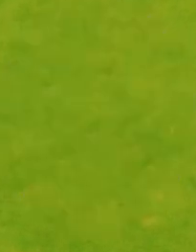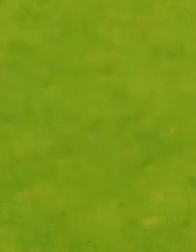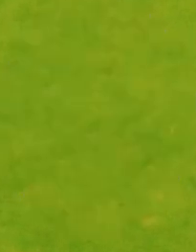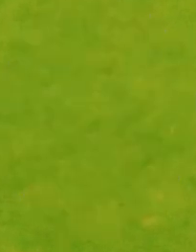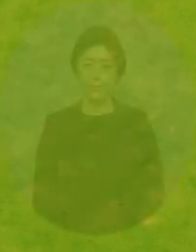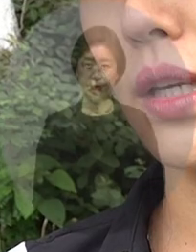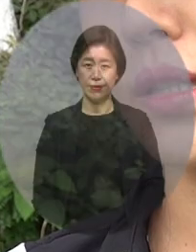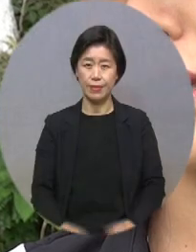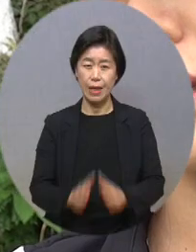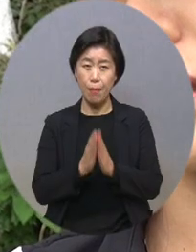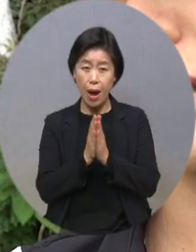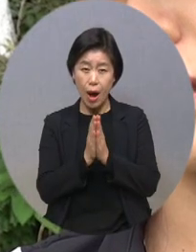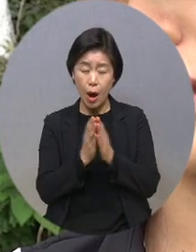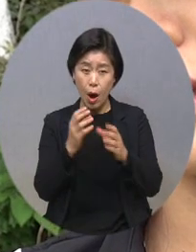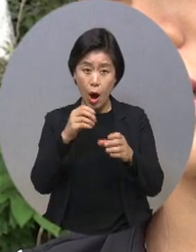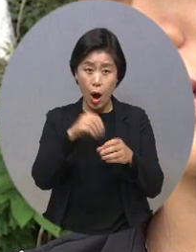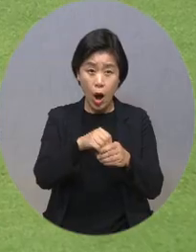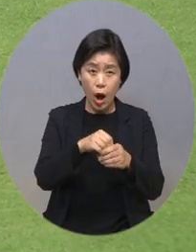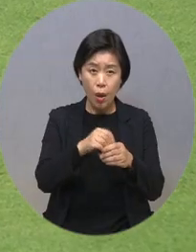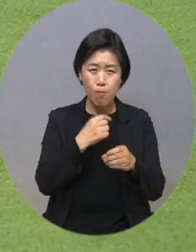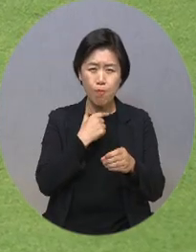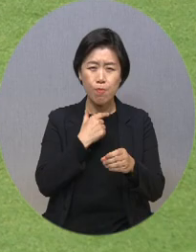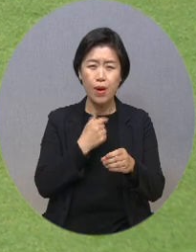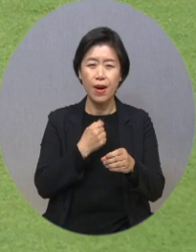제발 넣어라. 제발 넣어라.